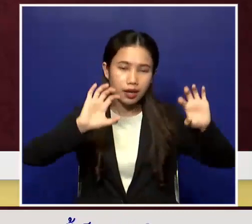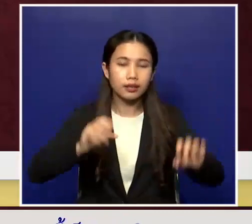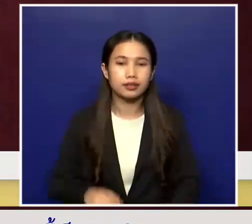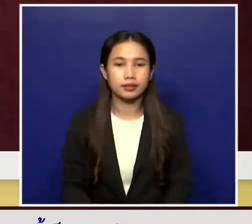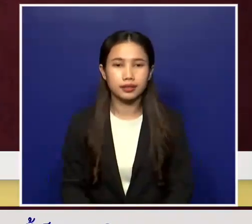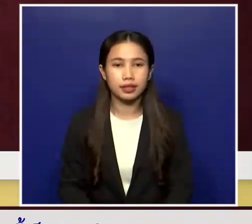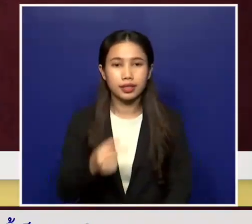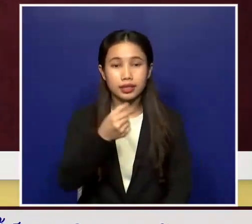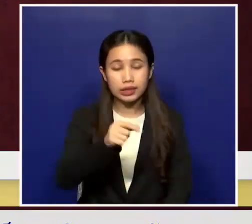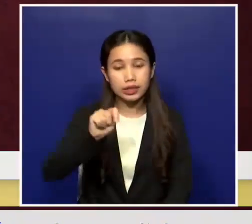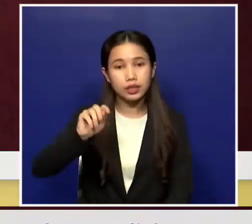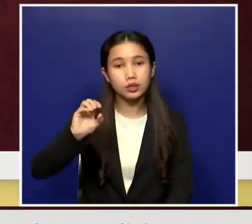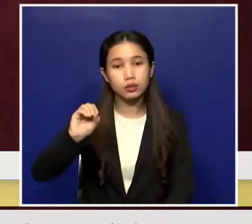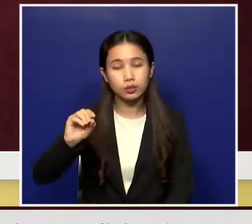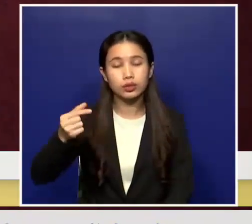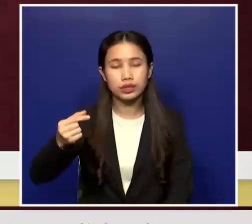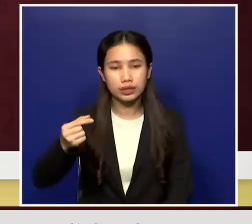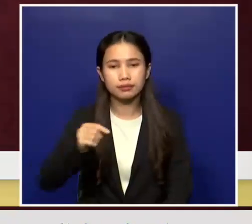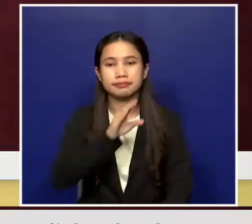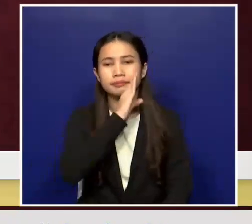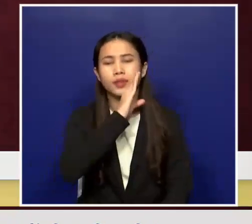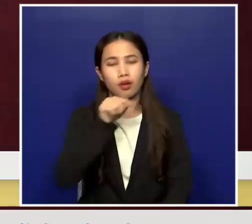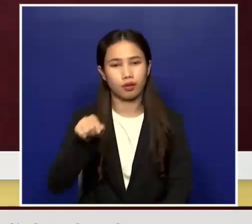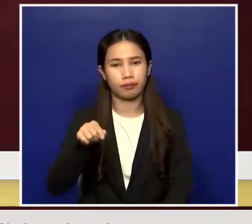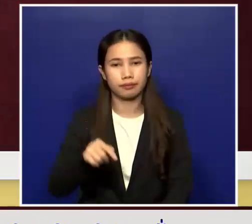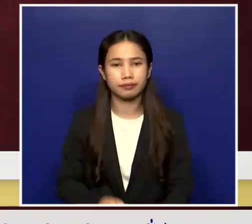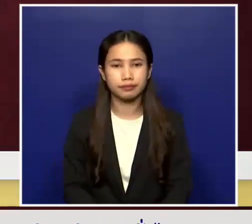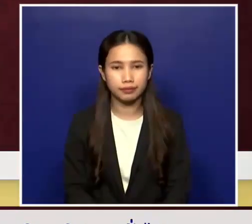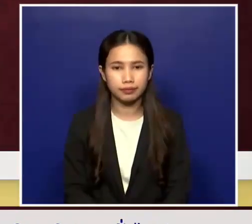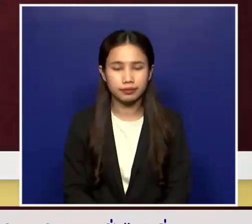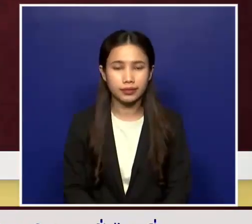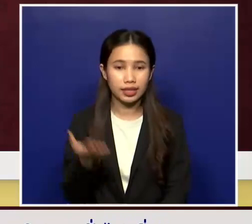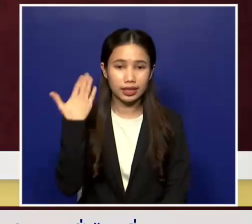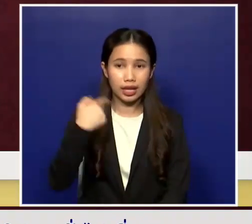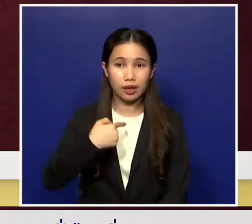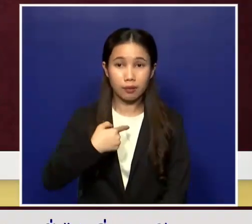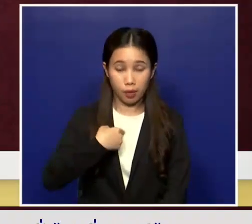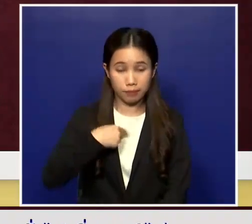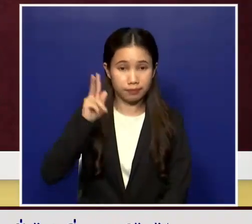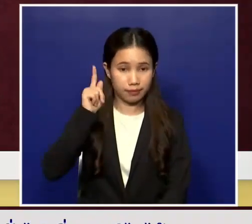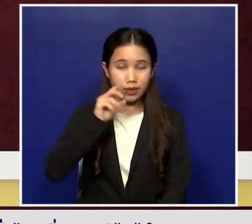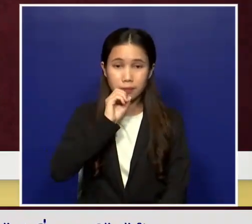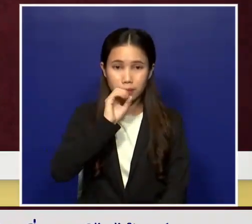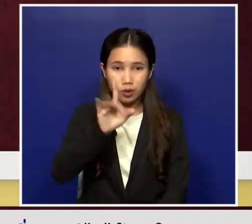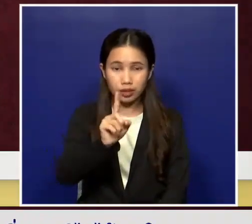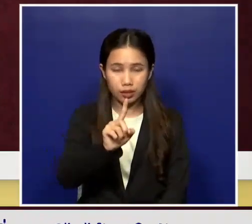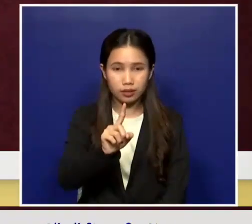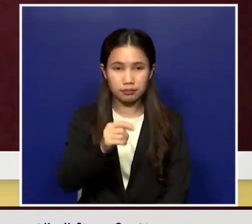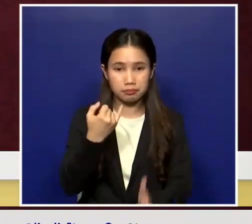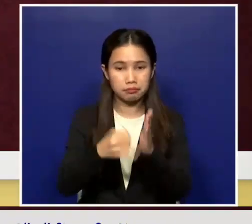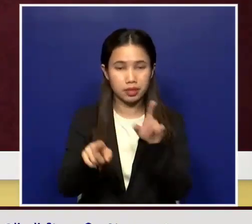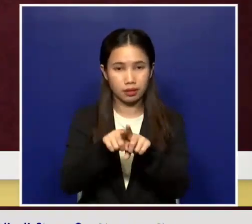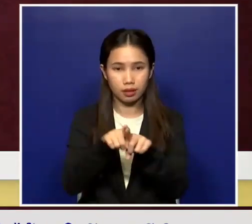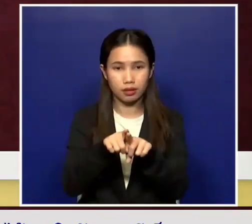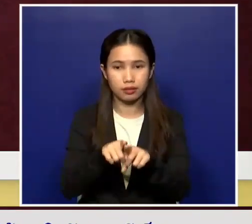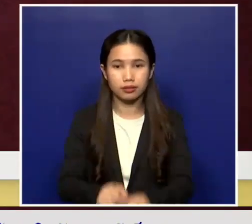G2K คราวที่แล้วนี่นะผมจะบอกให้เลยนะที่คุณไปเอาเรื่องคุณบุญทรงเนี่ยแบบนี้คุณโดนเองด้วยโดนเองนะเ